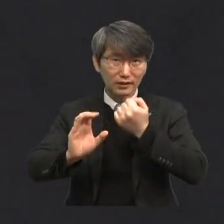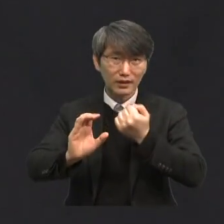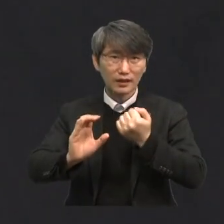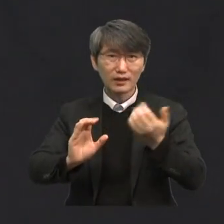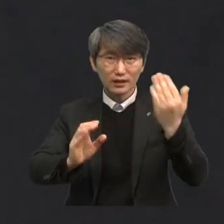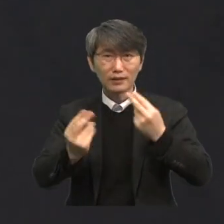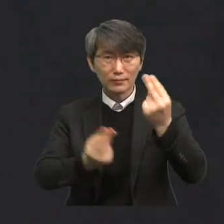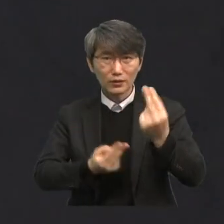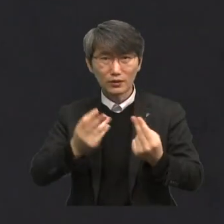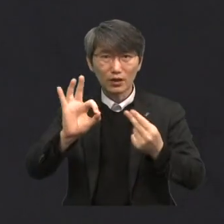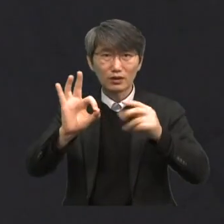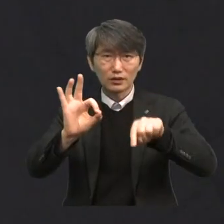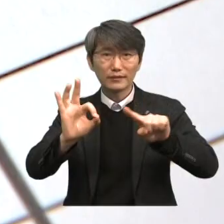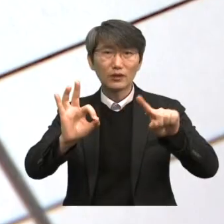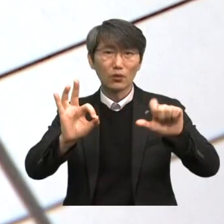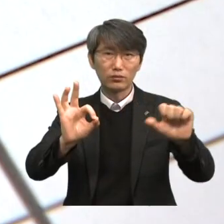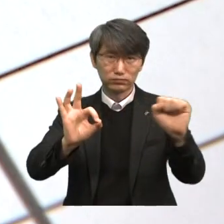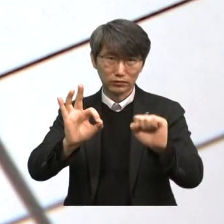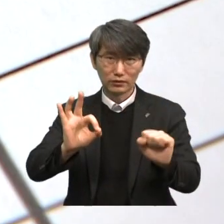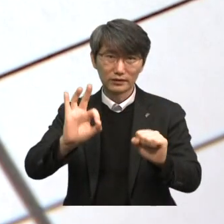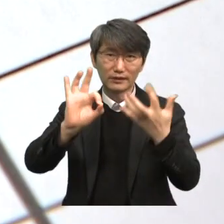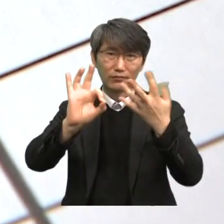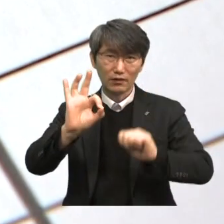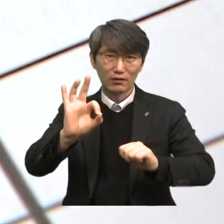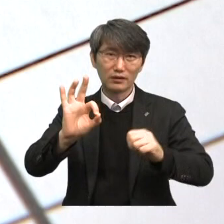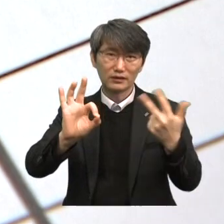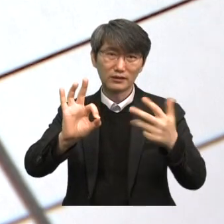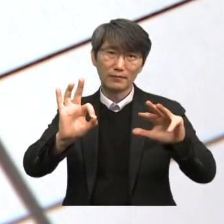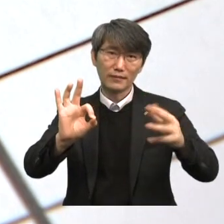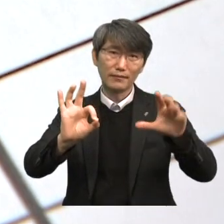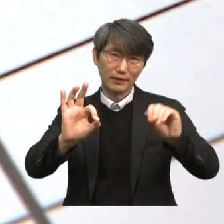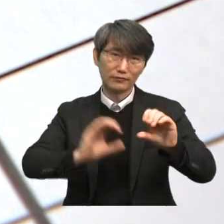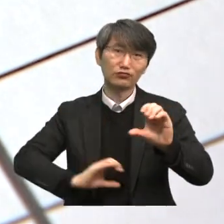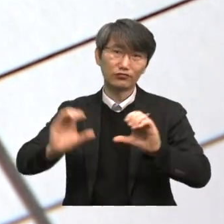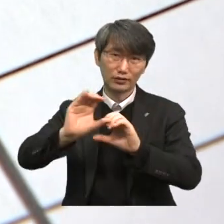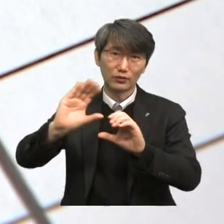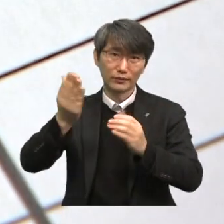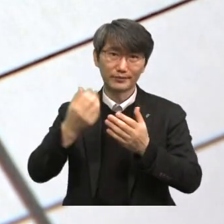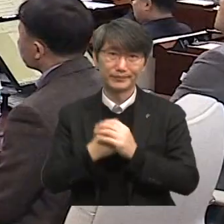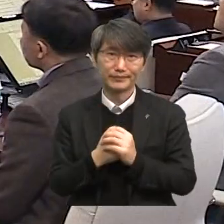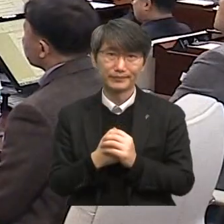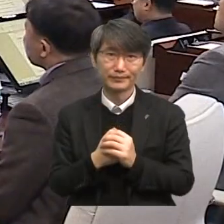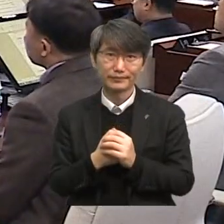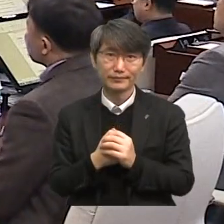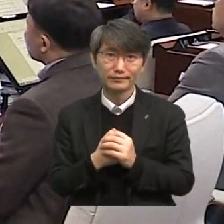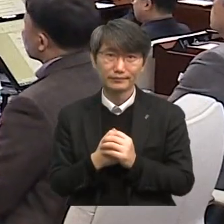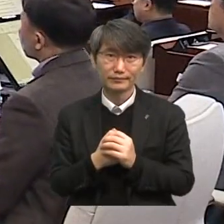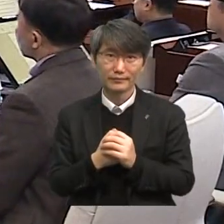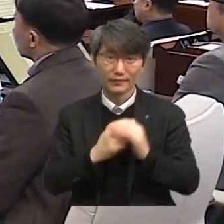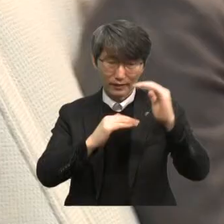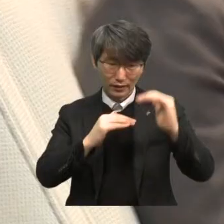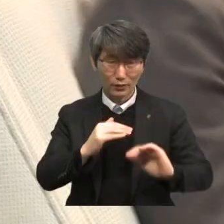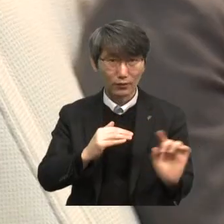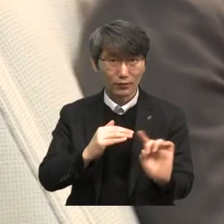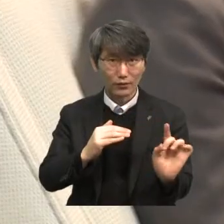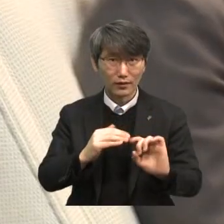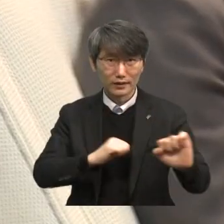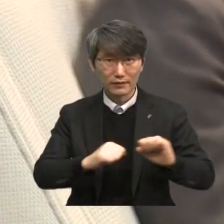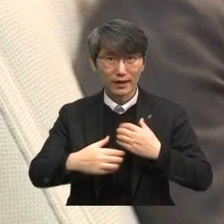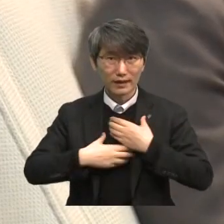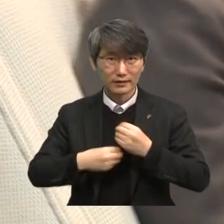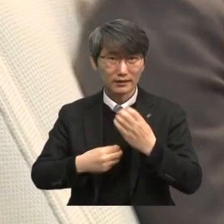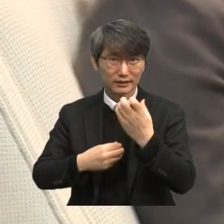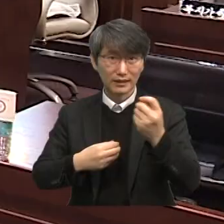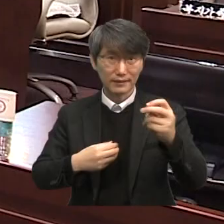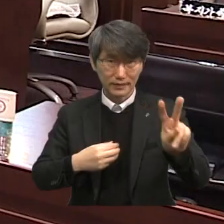대비 0.15%인 10억 7,800여만 원이 증액 편성됐습니다. 눈에 띄는 편성 내역은 생활안전